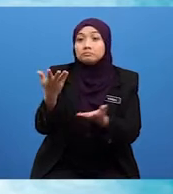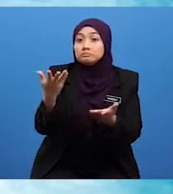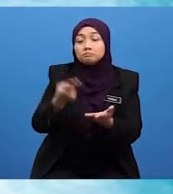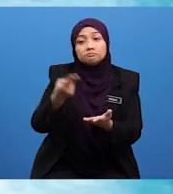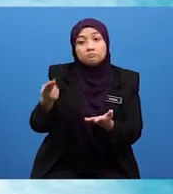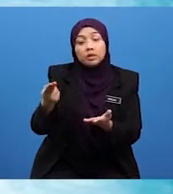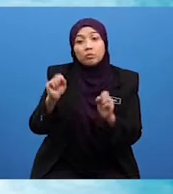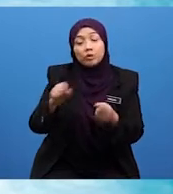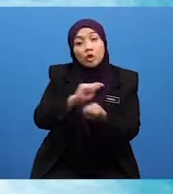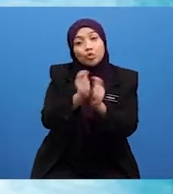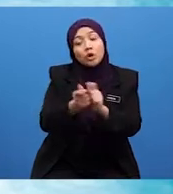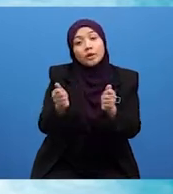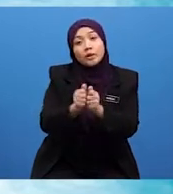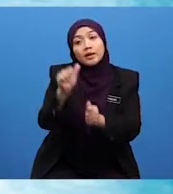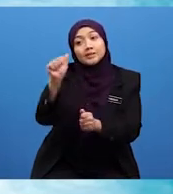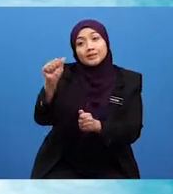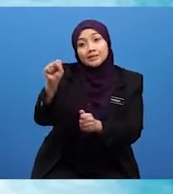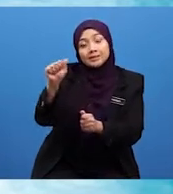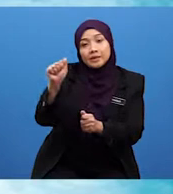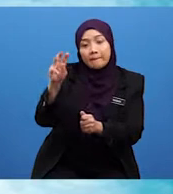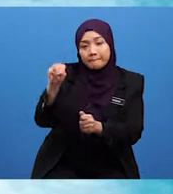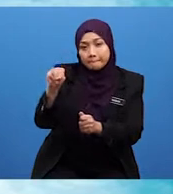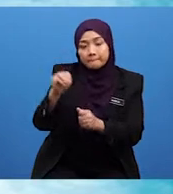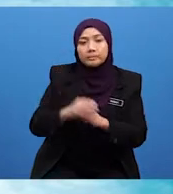Bahan apa yang boleh menggantikan asam jawa ya?